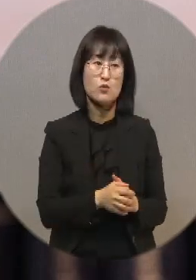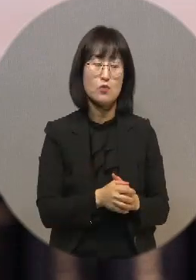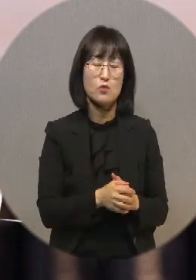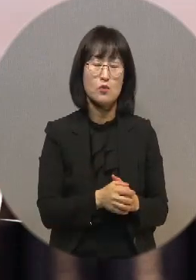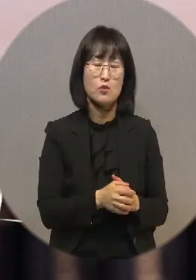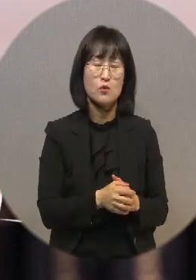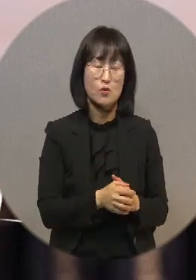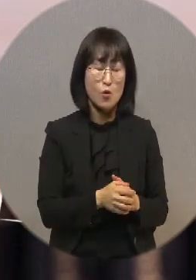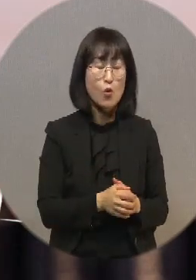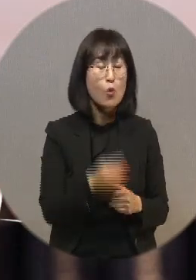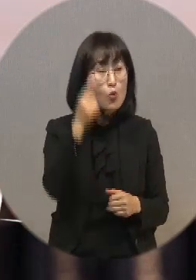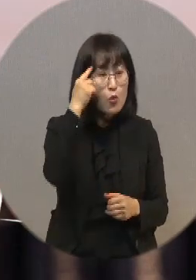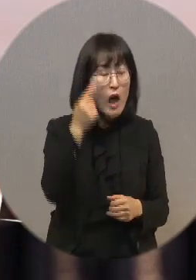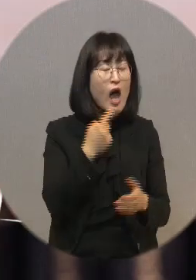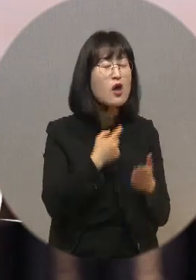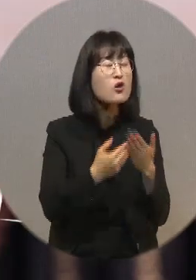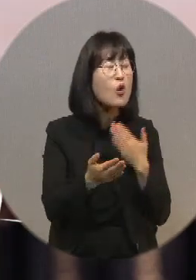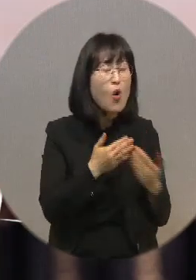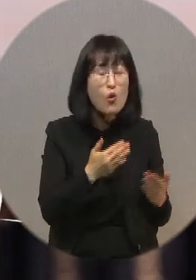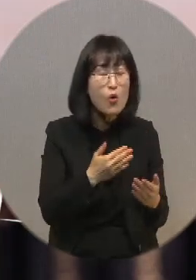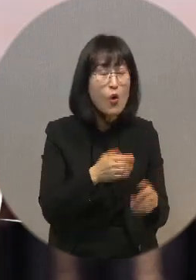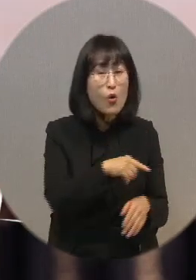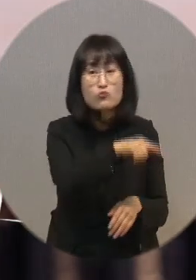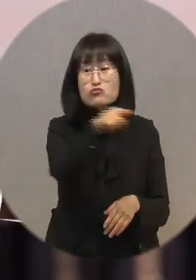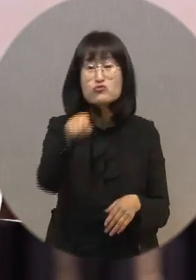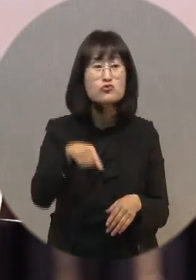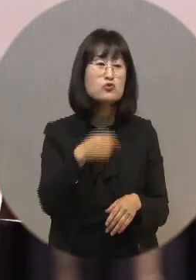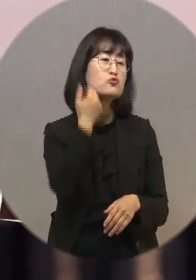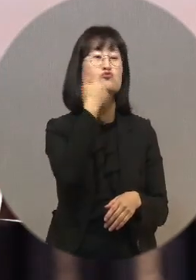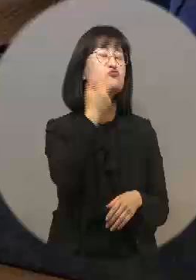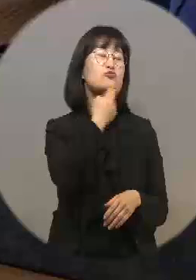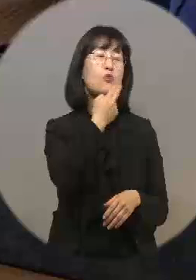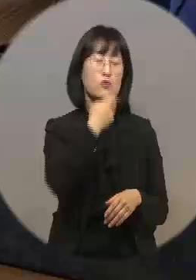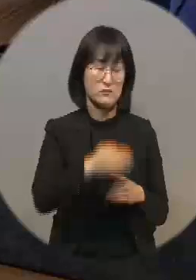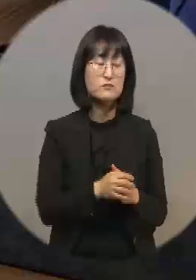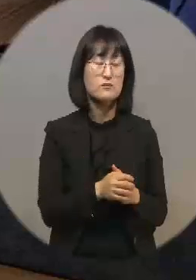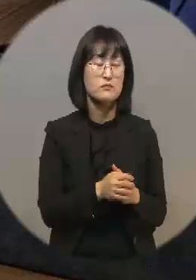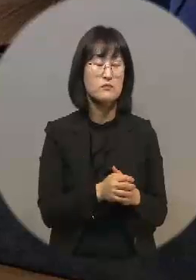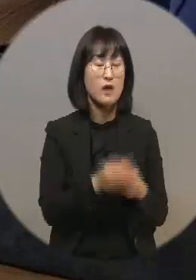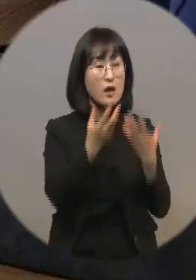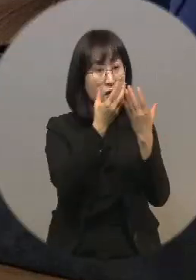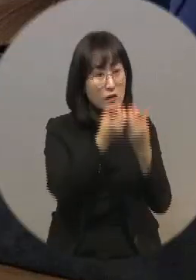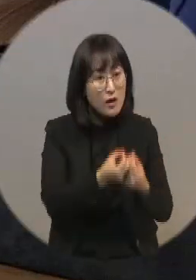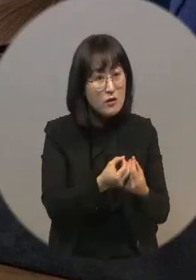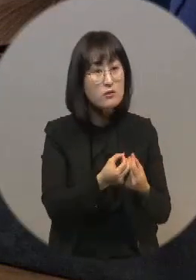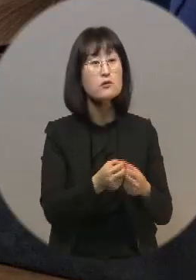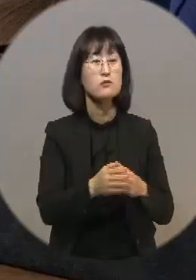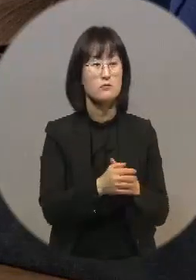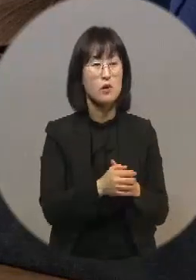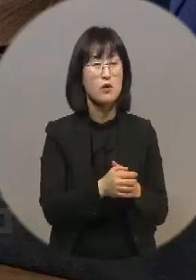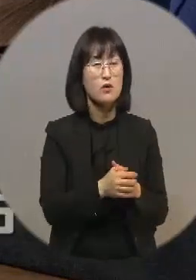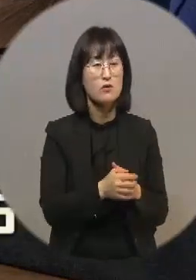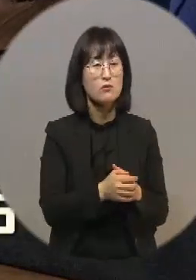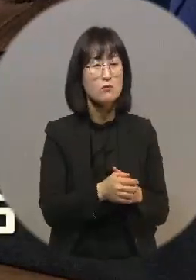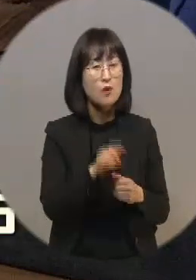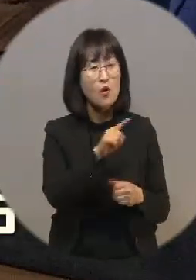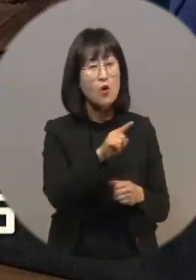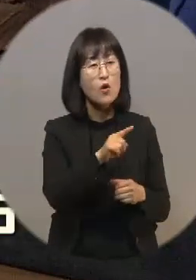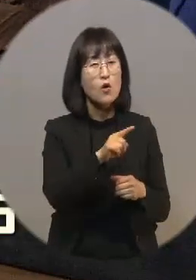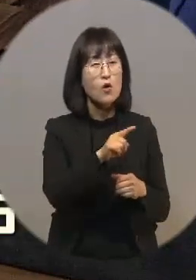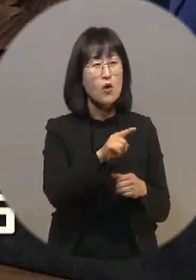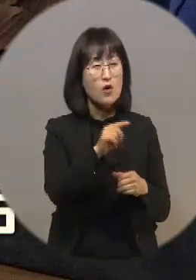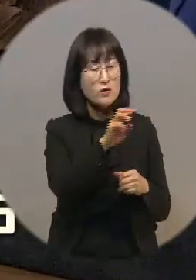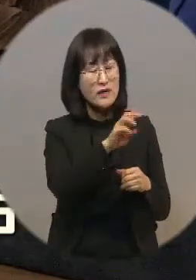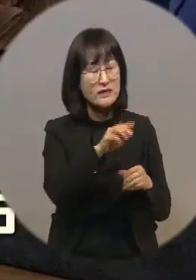이런 거를 경험할 수 있는 환경이 아니라서 예. 예를 들어가지고 뭐 이세계물이라든지